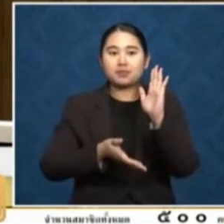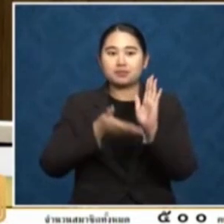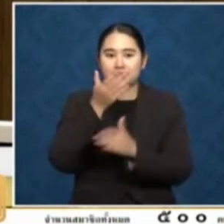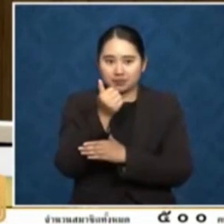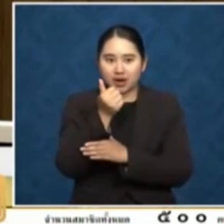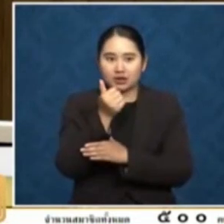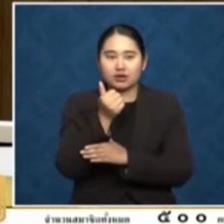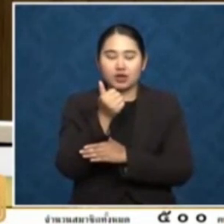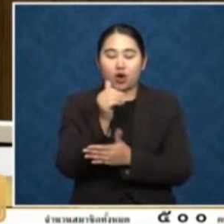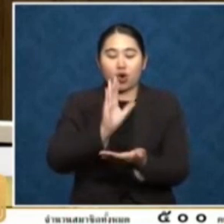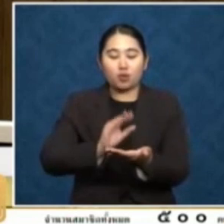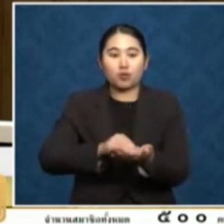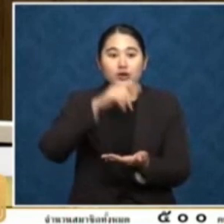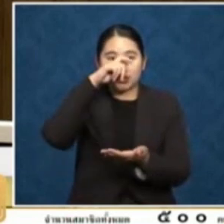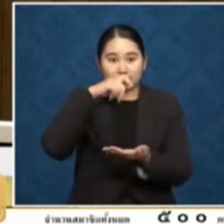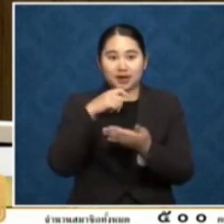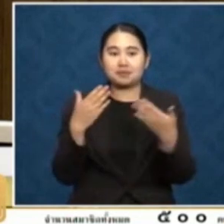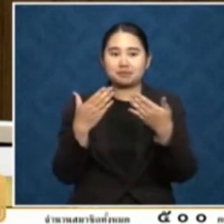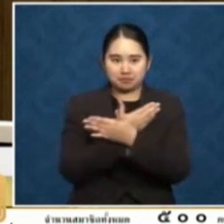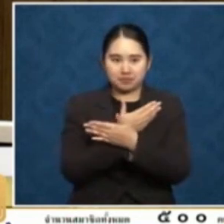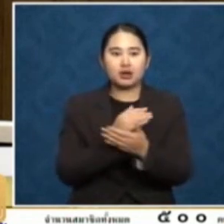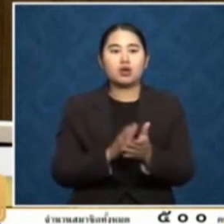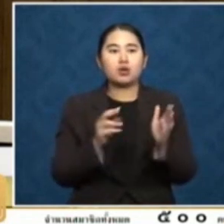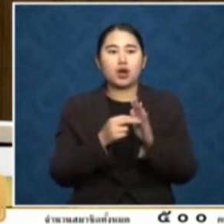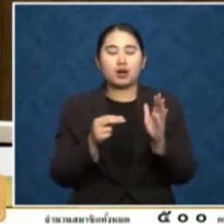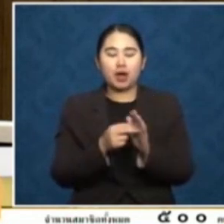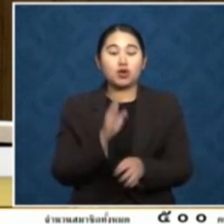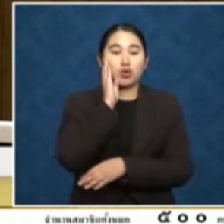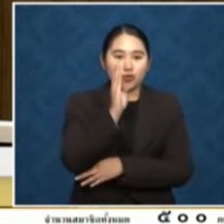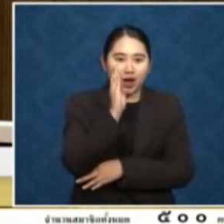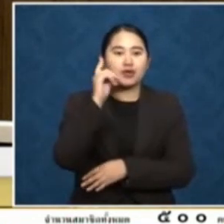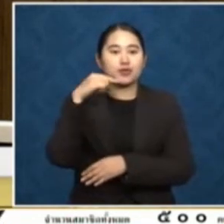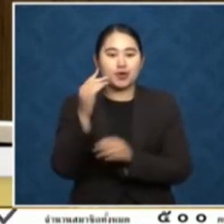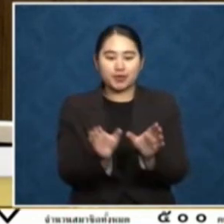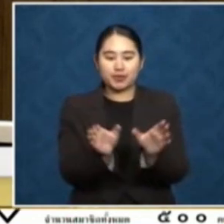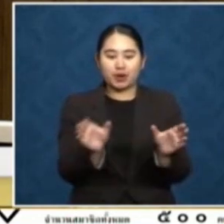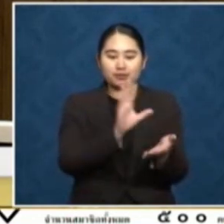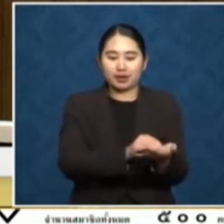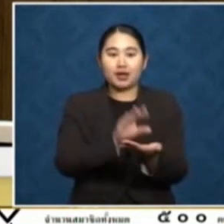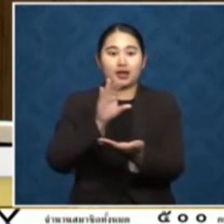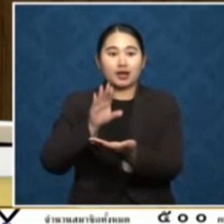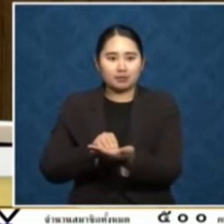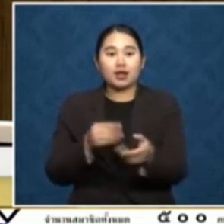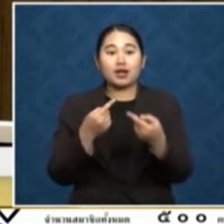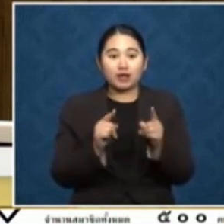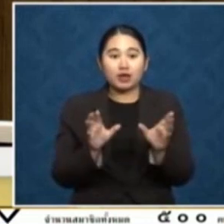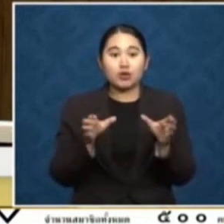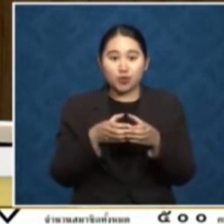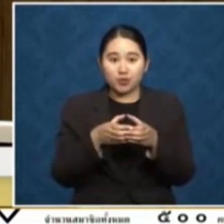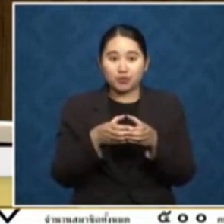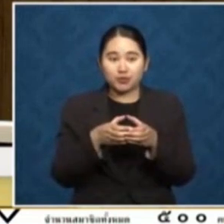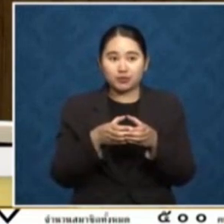านและจะเปลี่ยนข้อมูลประชากรศาสตร์ของประเทศไทยที่ไม่จำเป็นต้องเก็บข้อมูลเพียงแค่ผู้ชายผู้หญิงแ